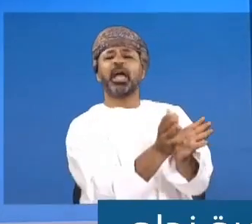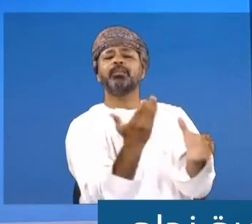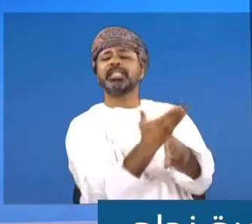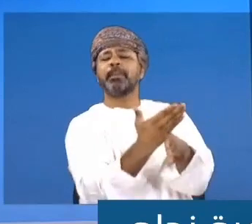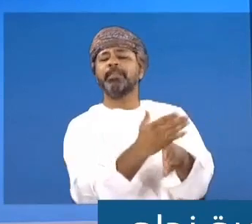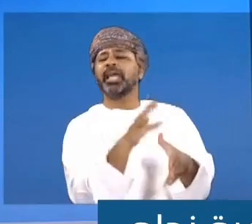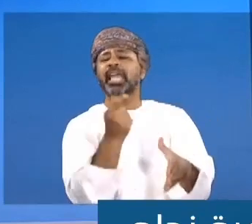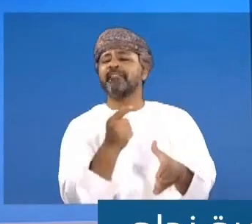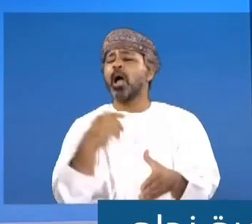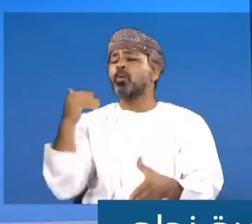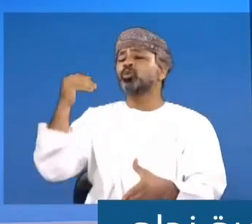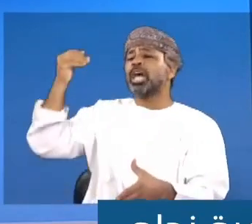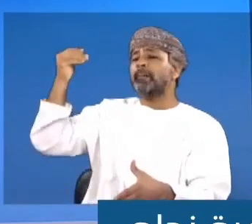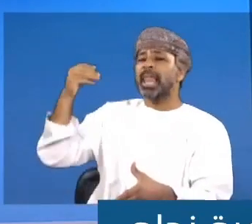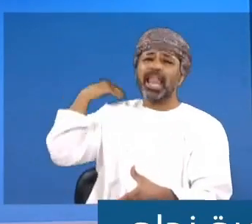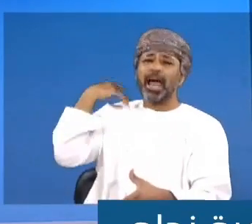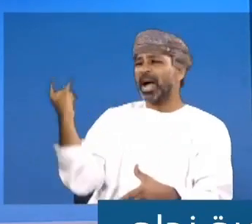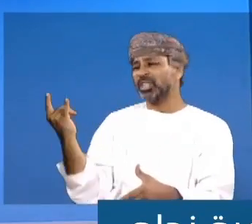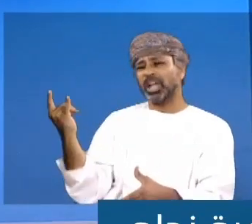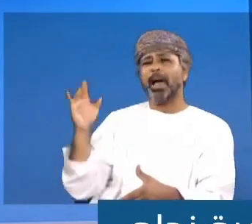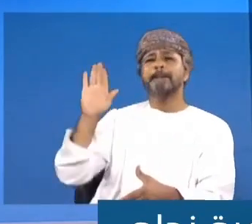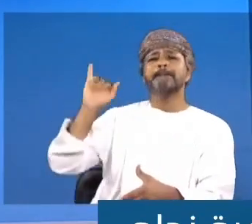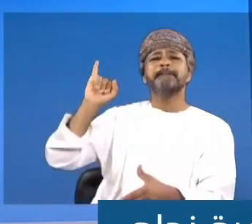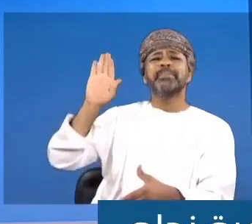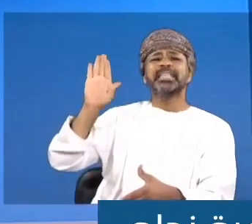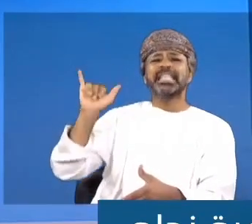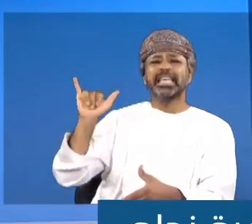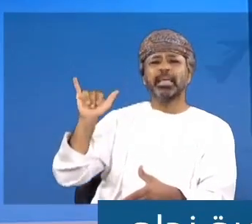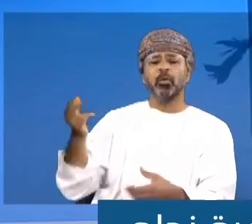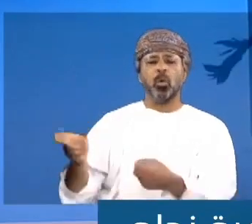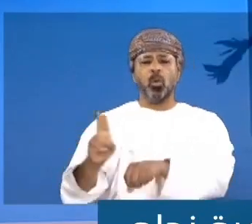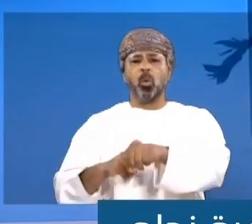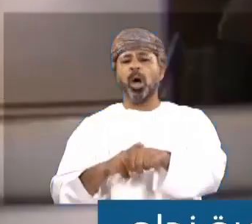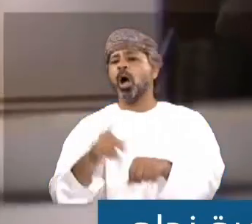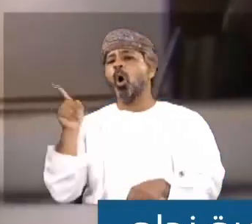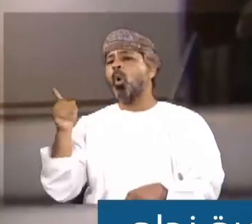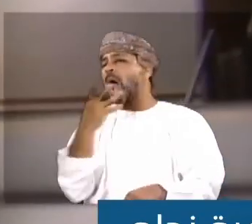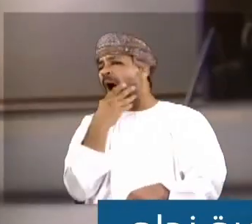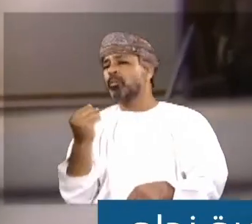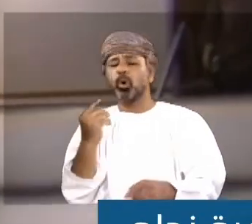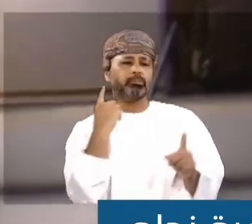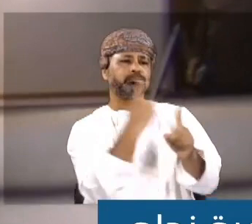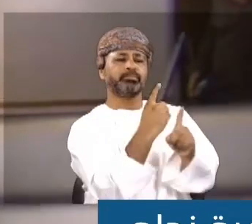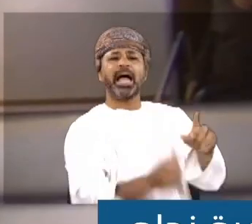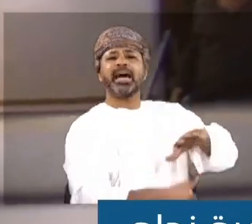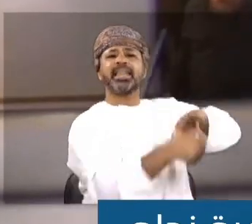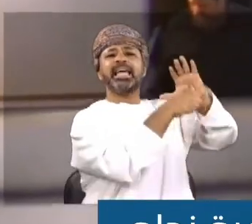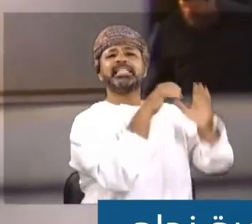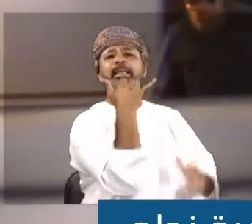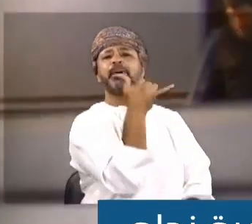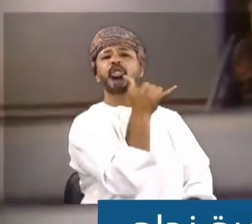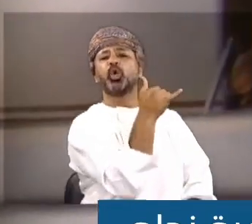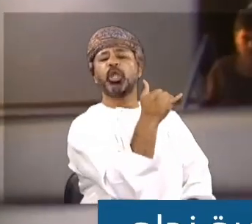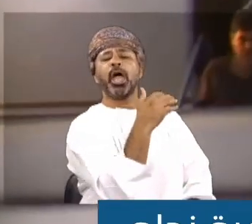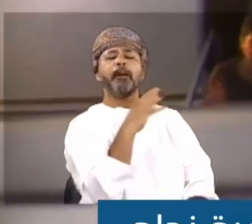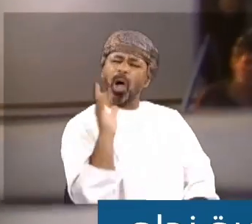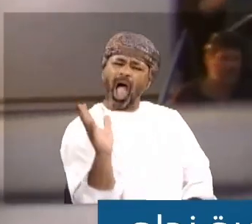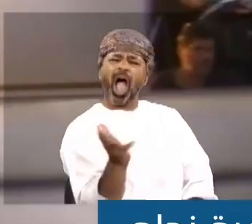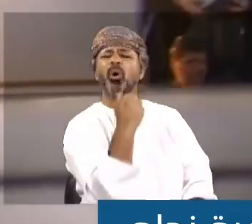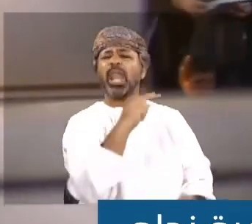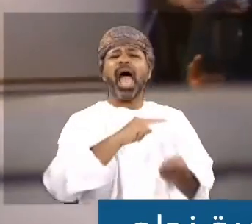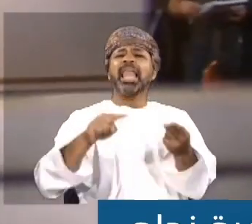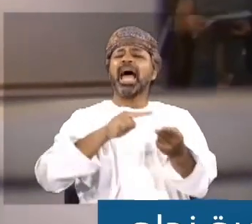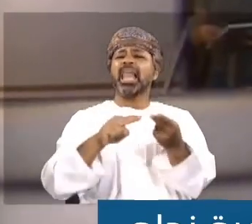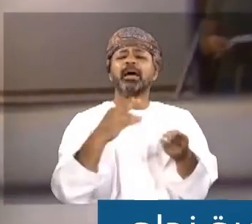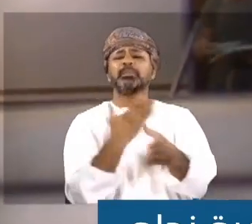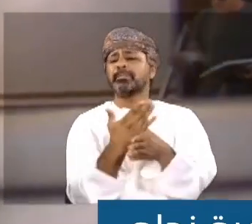حول مصير ابنه الذي أكد رغبته في الرحيل. وسيلتقي خورخي مع رئيس النادي جوزيب ماريا بارتيميو لمحاولة إيجاد